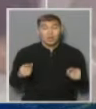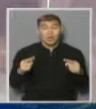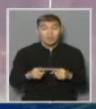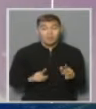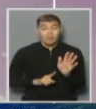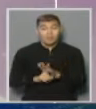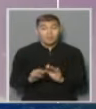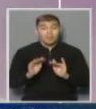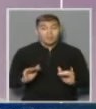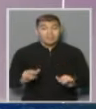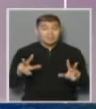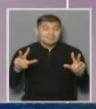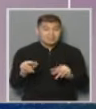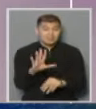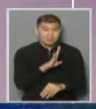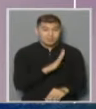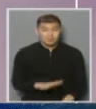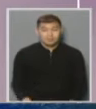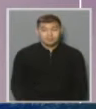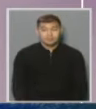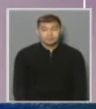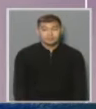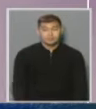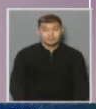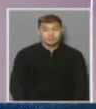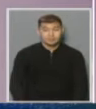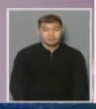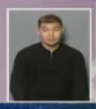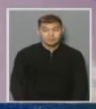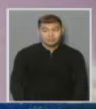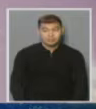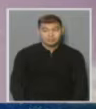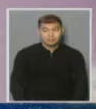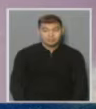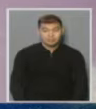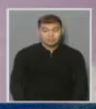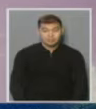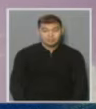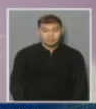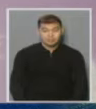басқан балақайға сәттілік тіледік. Орынгүл Махмұт, Артур Бұтпанов, жаңалық қызметті.